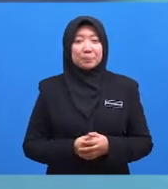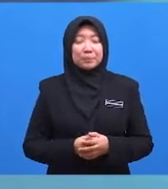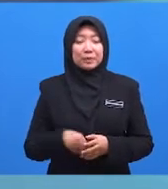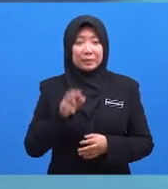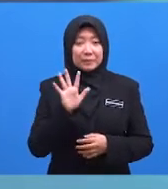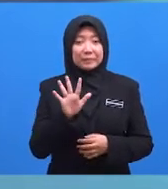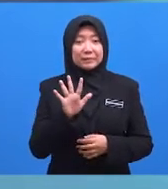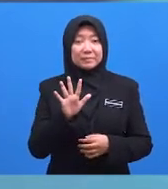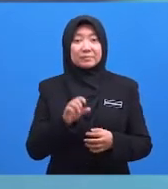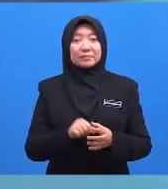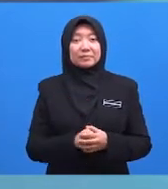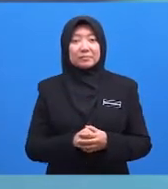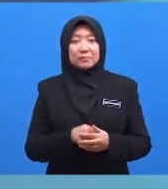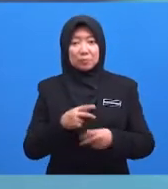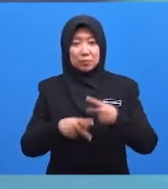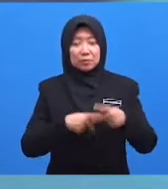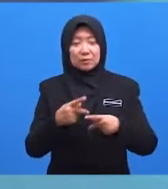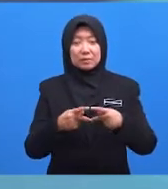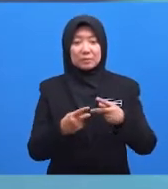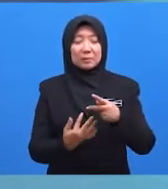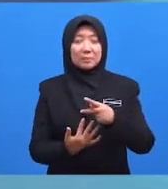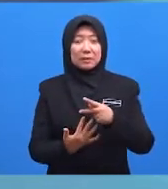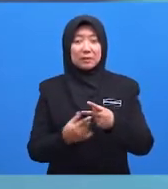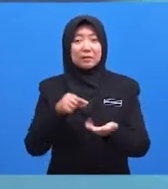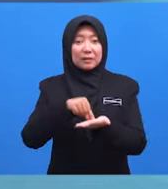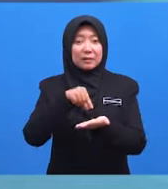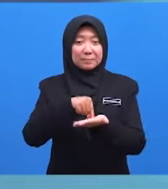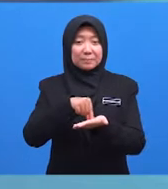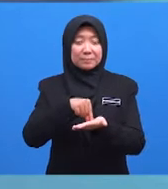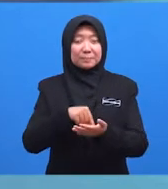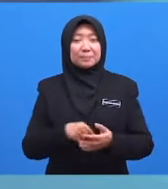Kelima, proses memanggang ayam.